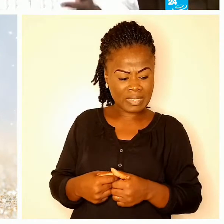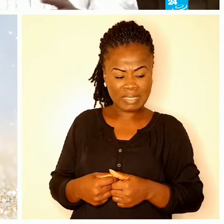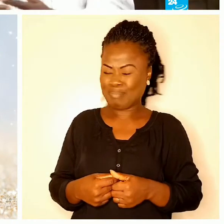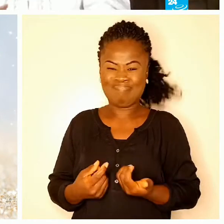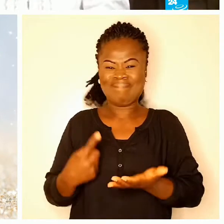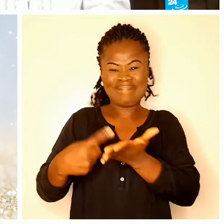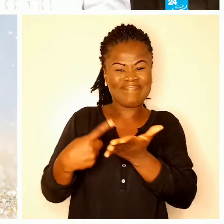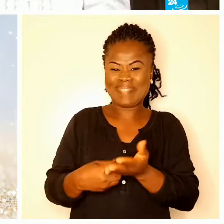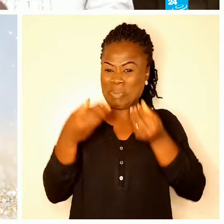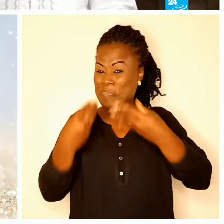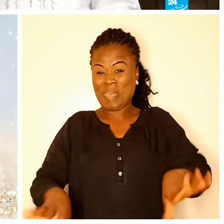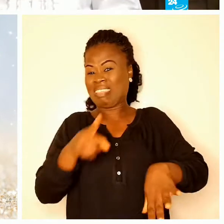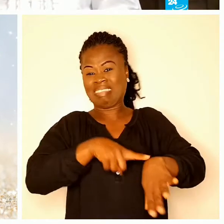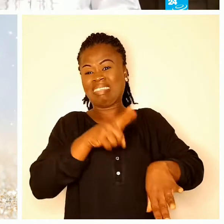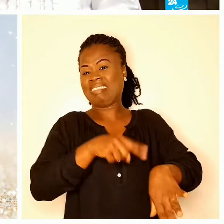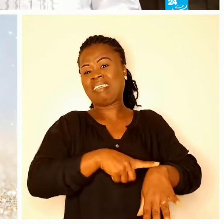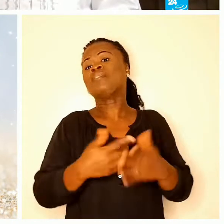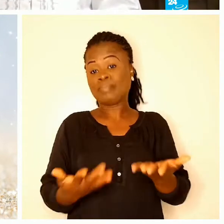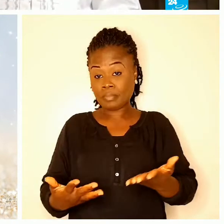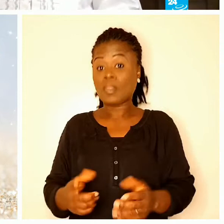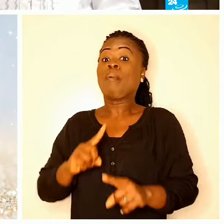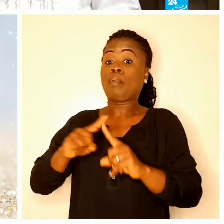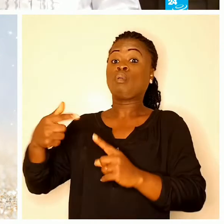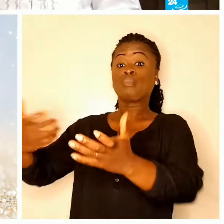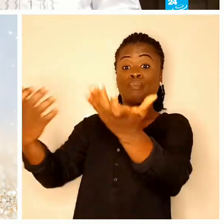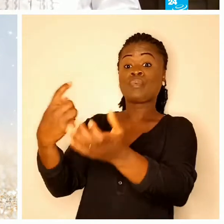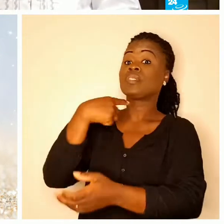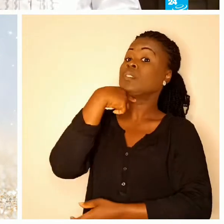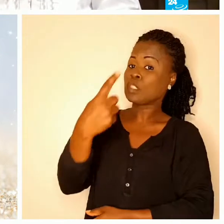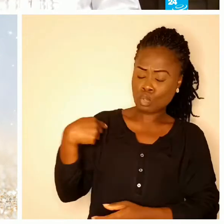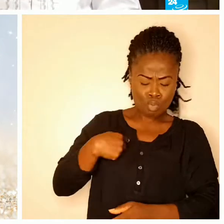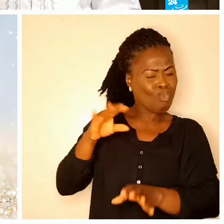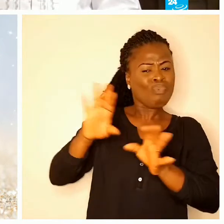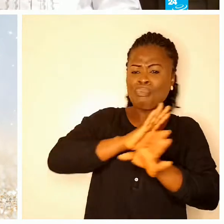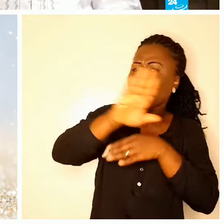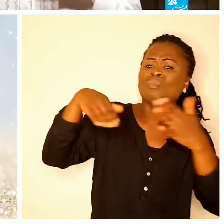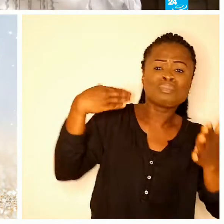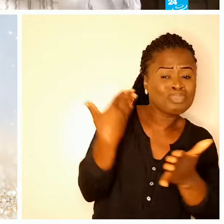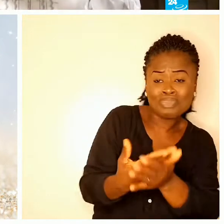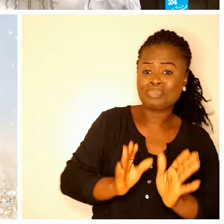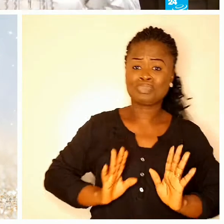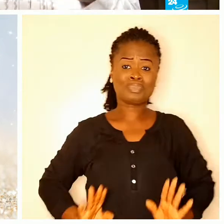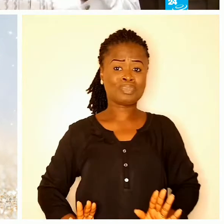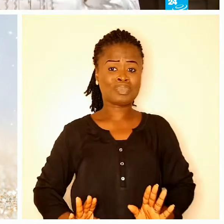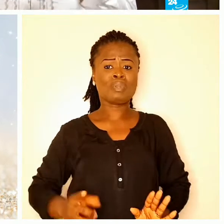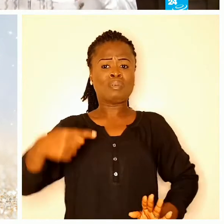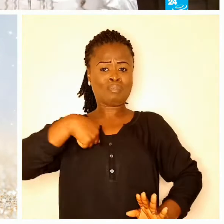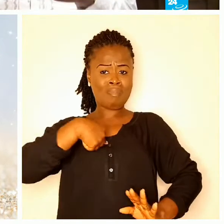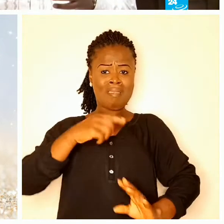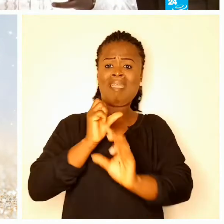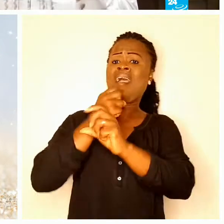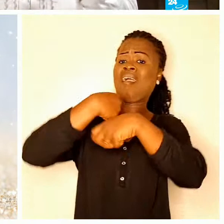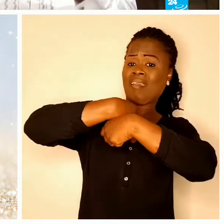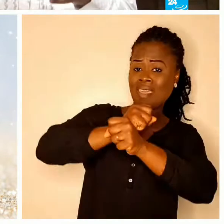peux pas descendre à ce niveau. Mais je peux vous simplement dire que tout sera mis en œuvre, d'autant plus que je viens de créer un comité